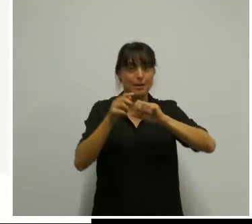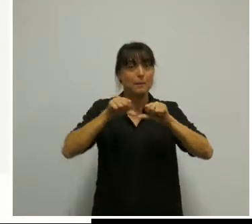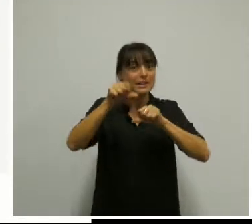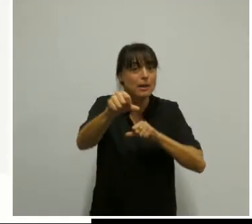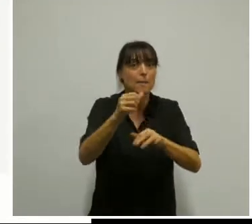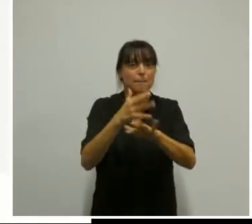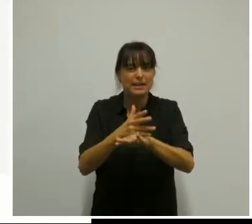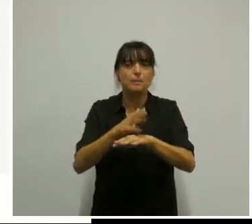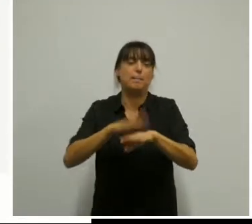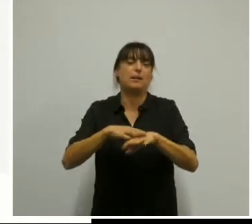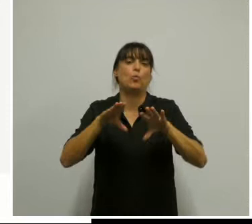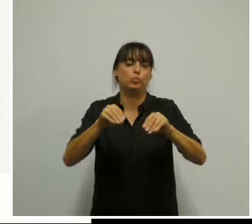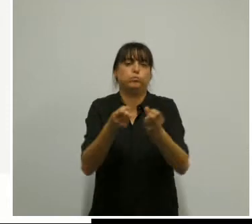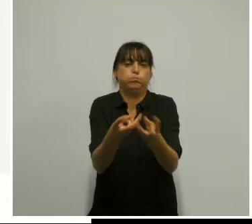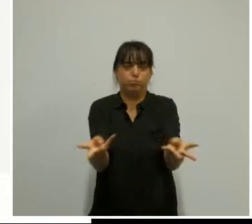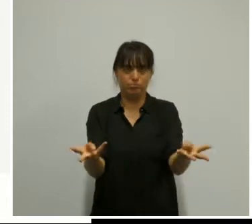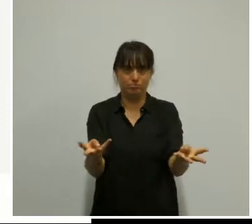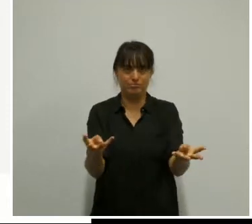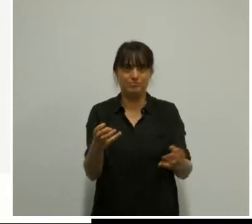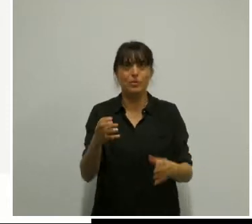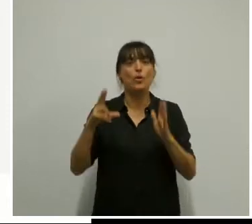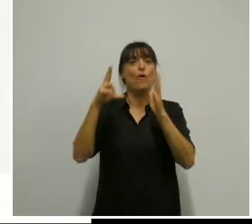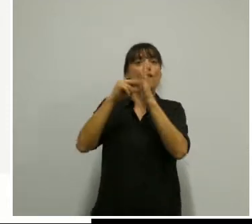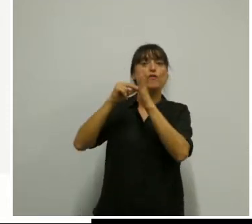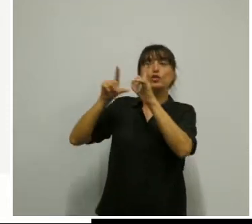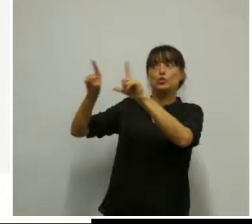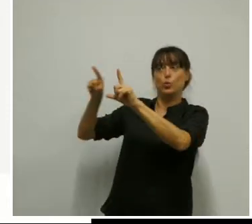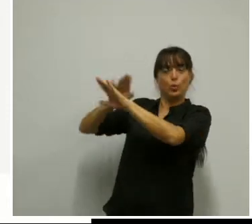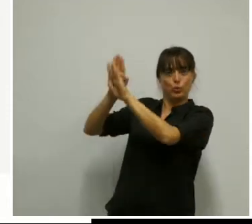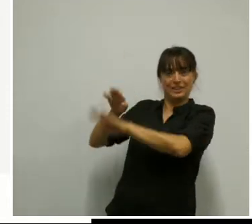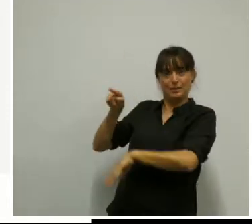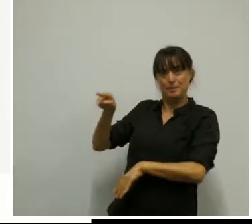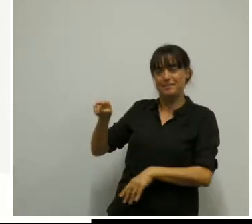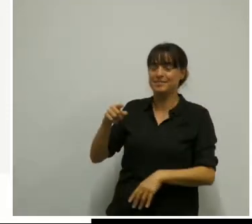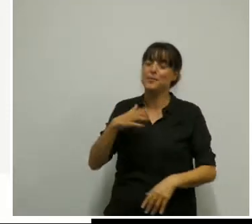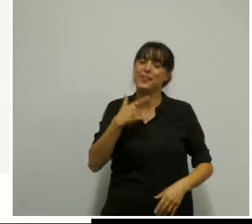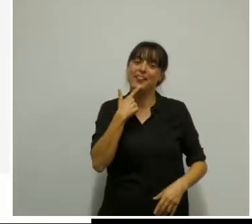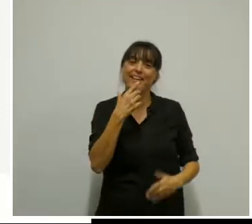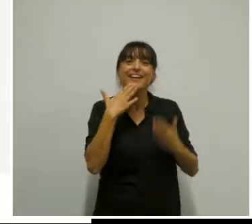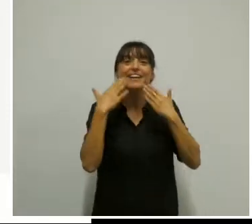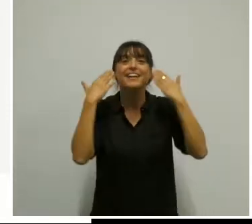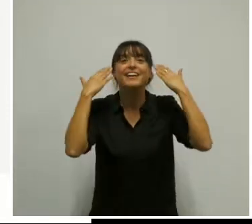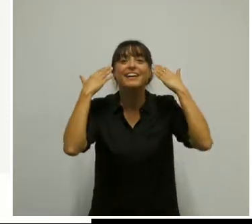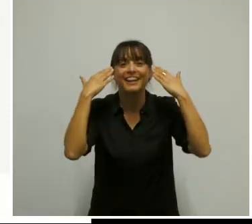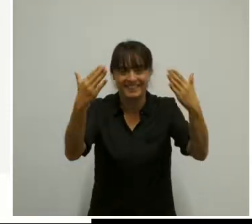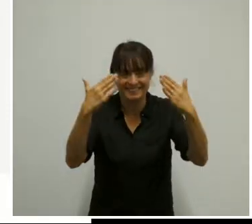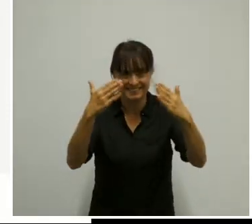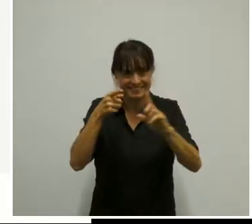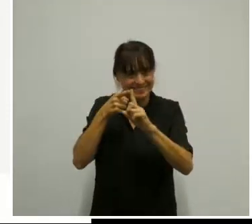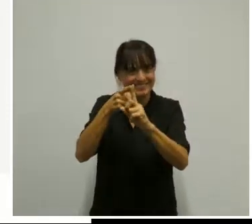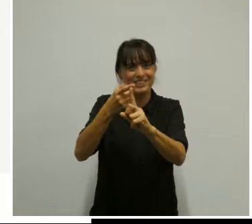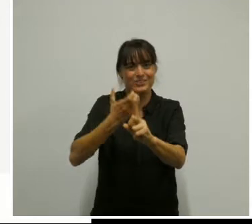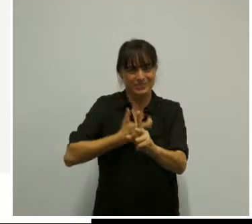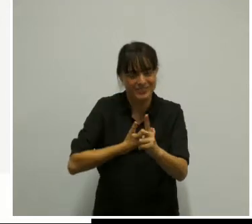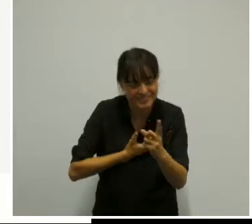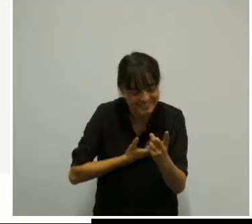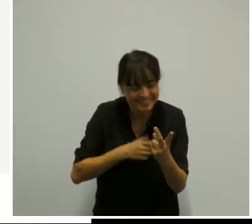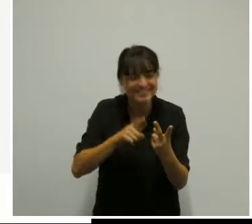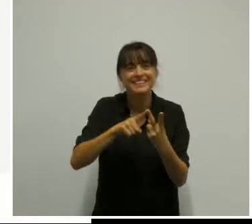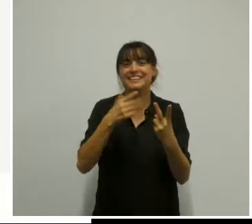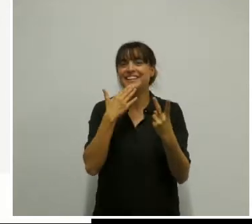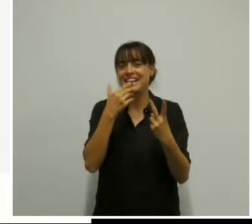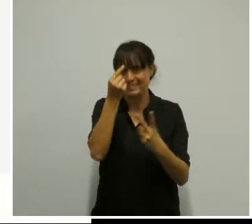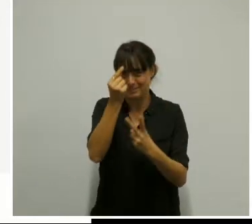l'última, no sé si m'estic allargant, doncs agrair molt al Consorci, lògicament, als pressupostos